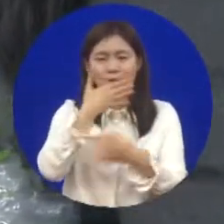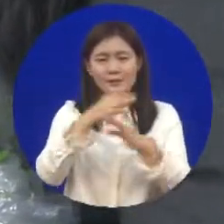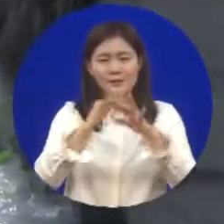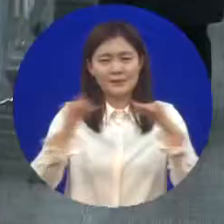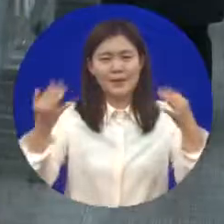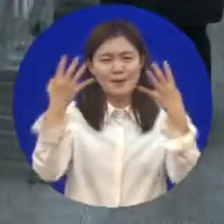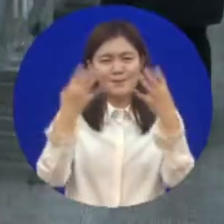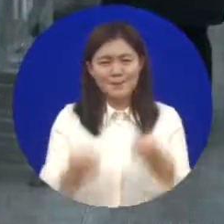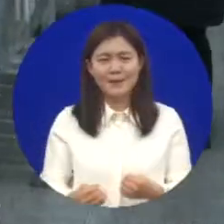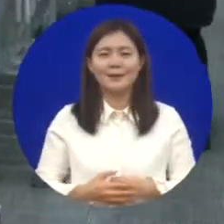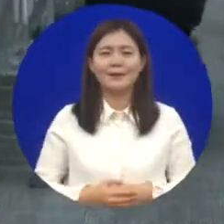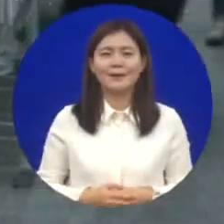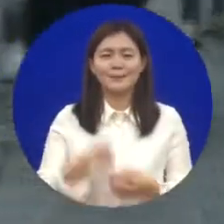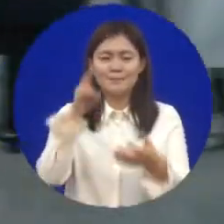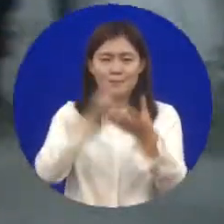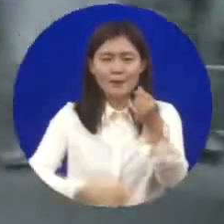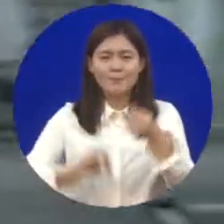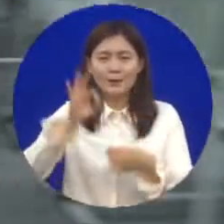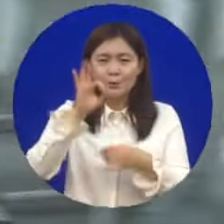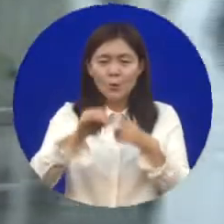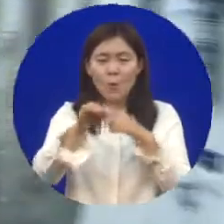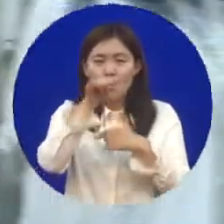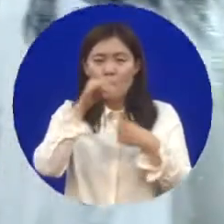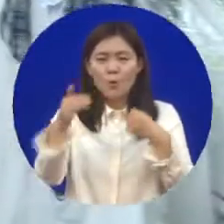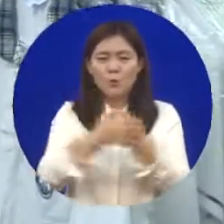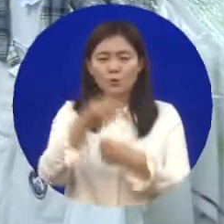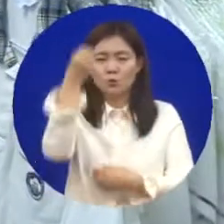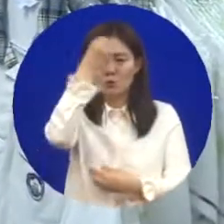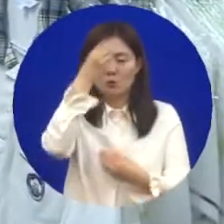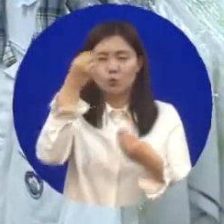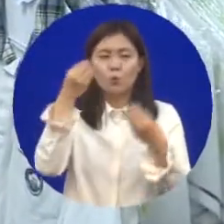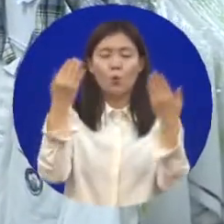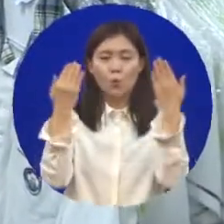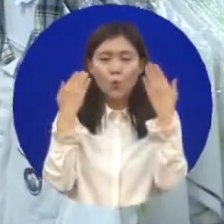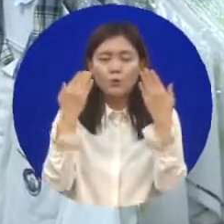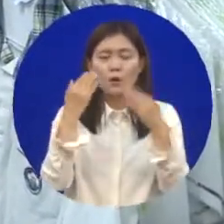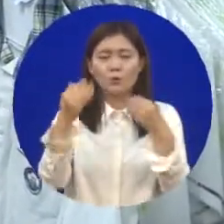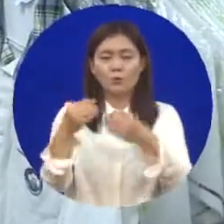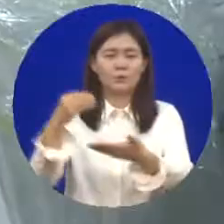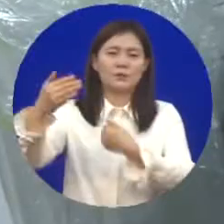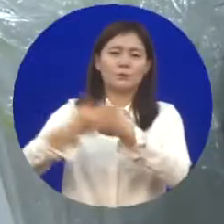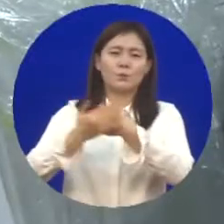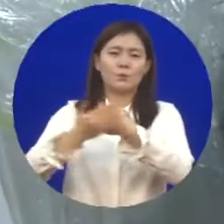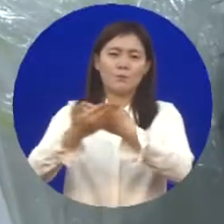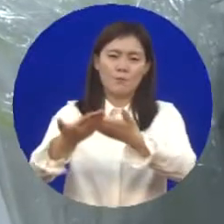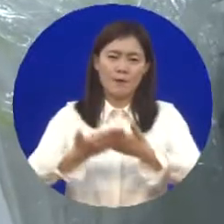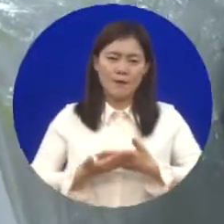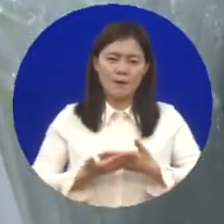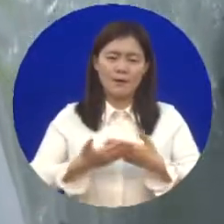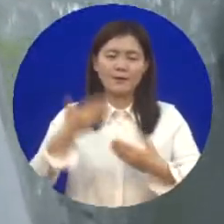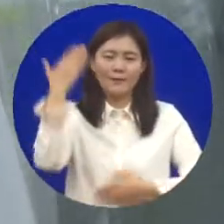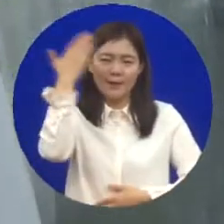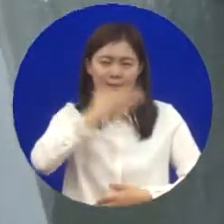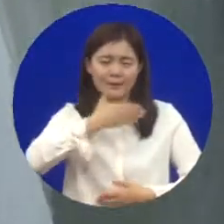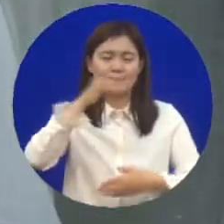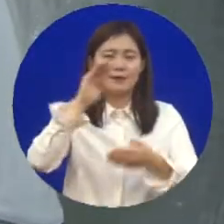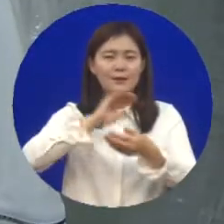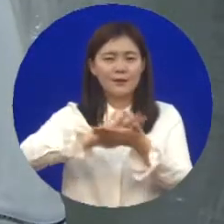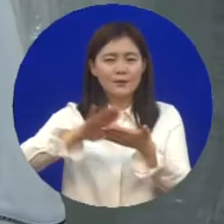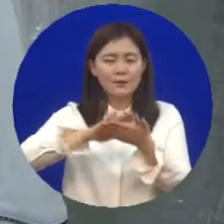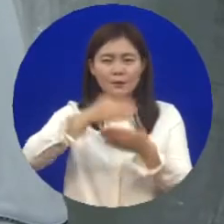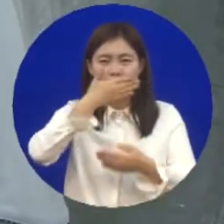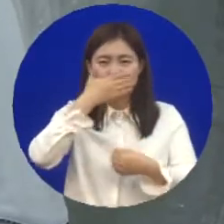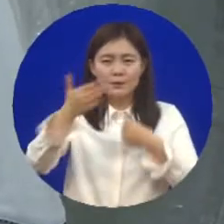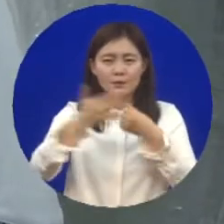상황을 이뤘습니다. 이날 판매된 교복은 관내 50여 개 중고교 졸업생들에게 기증받은 것으로 세탁과 수선을 마친